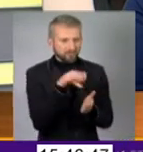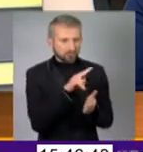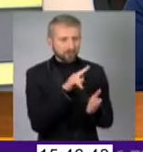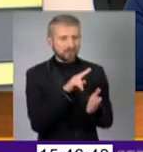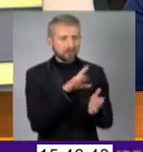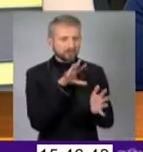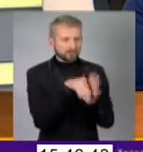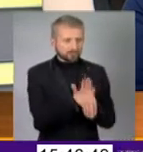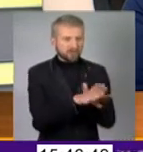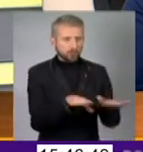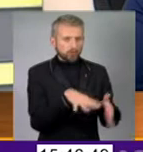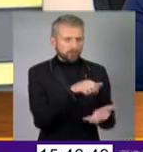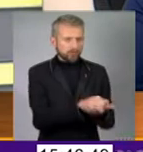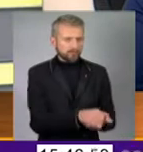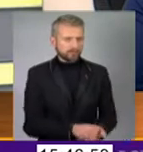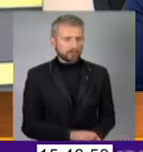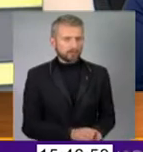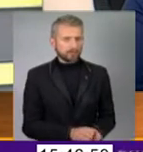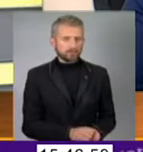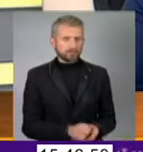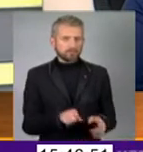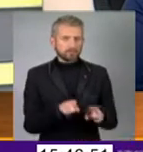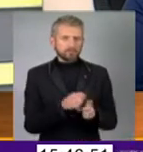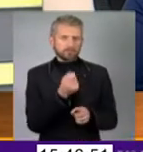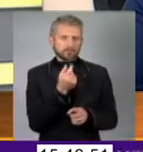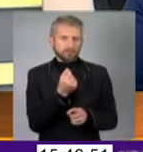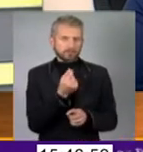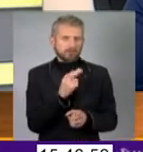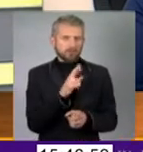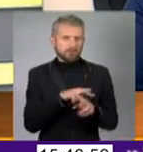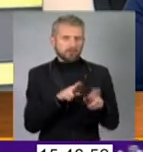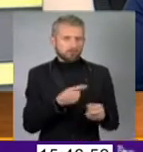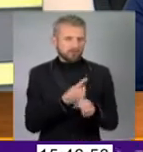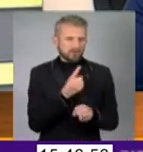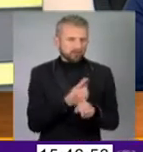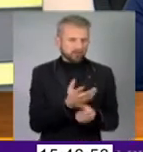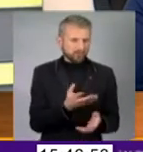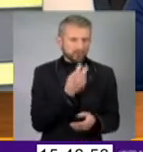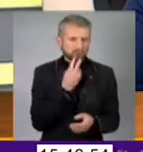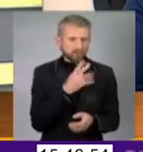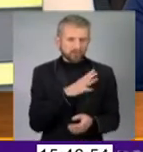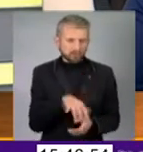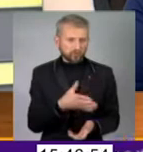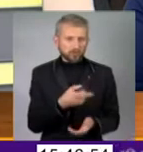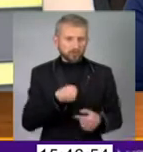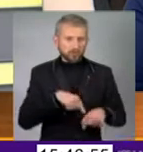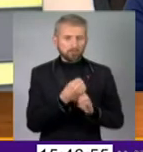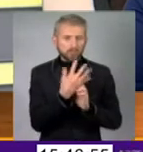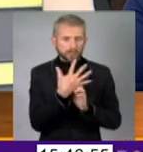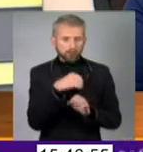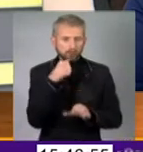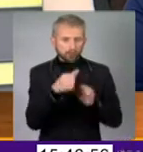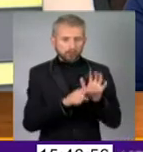профільно в садочках. Ну, така, знаєте, трошки якась тому анекдот присутні, але не до сміху було нам в 15-му,